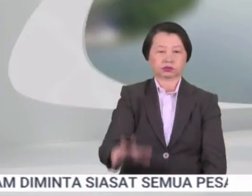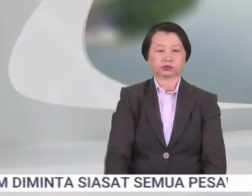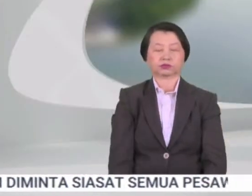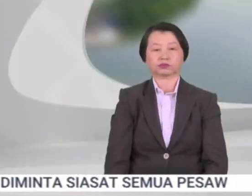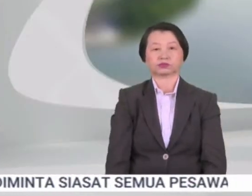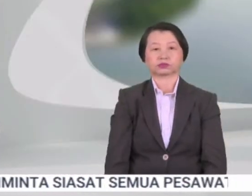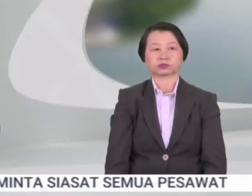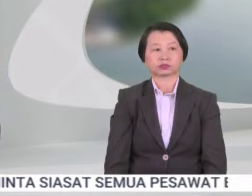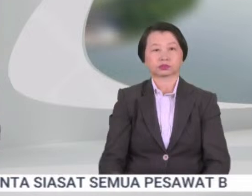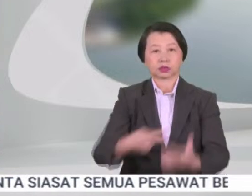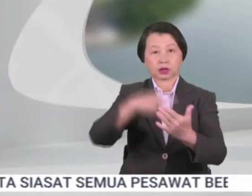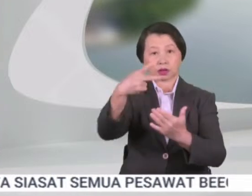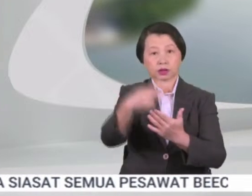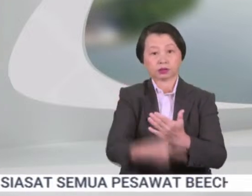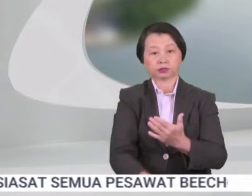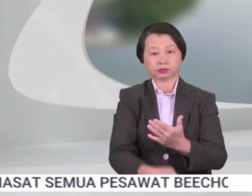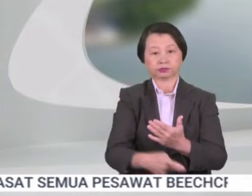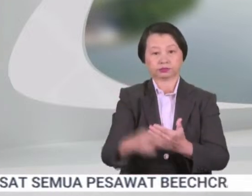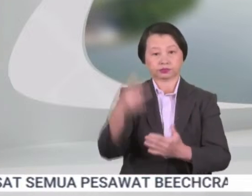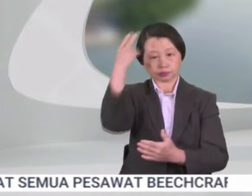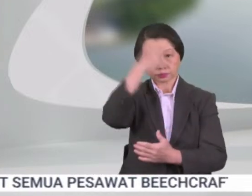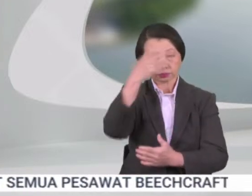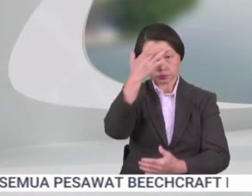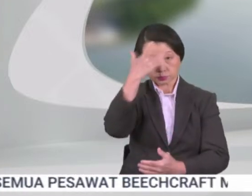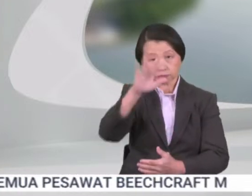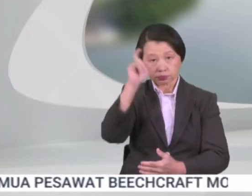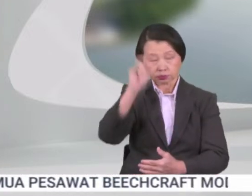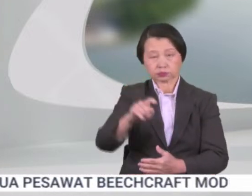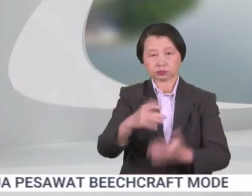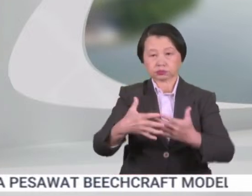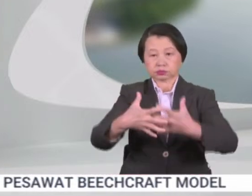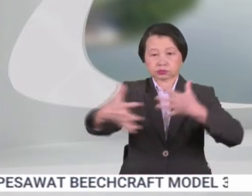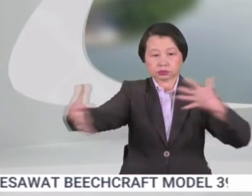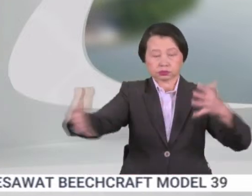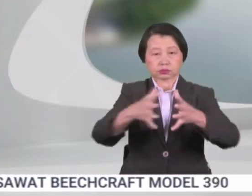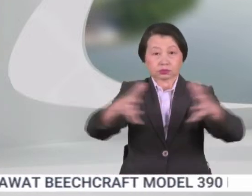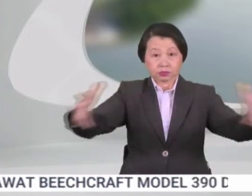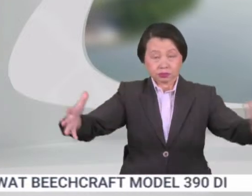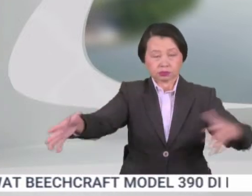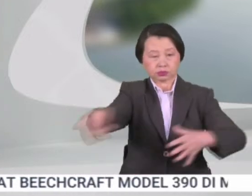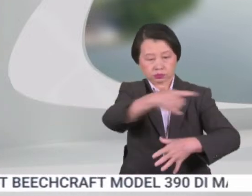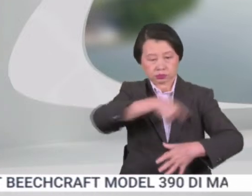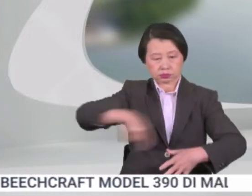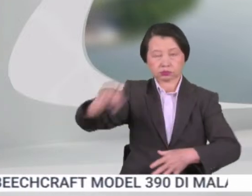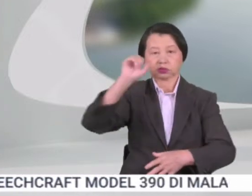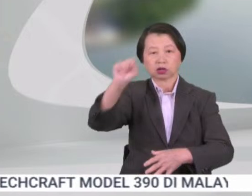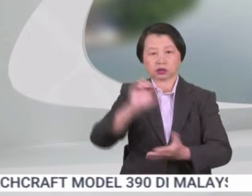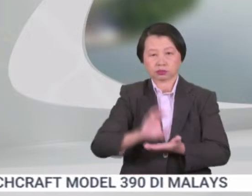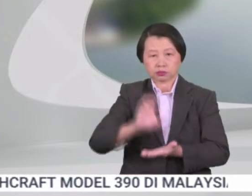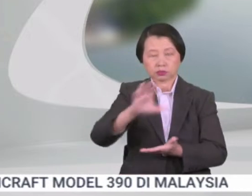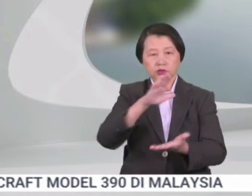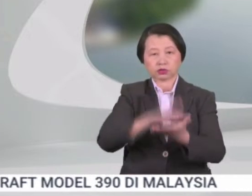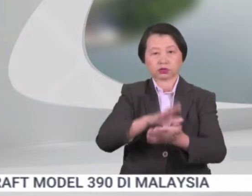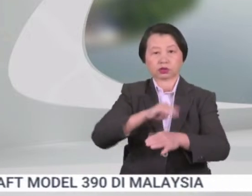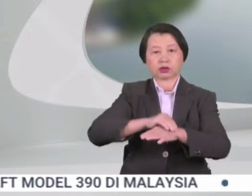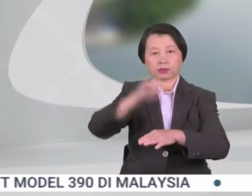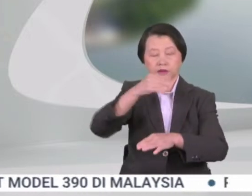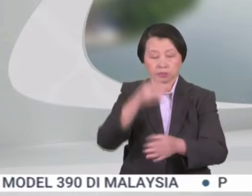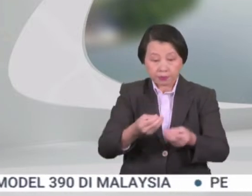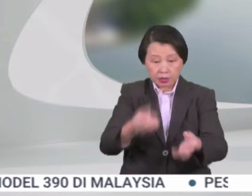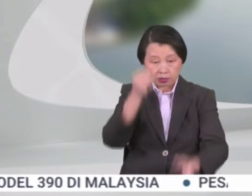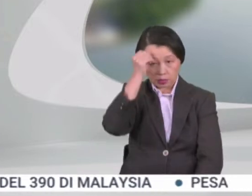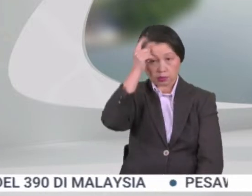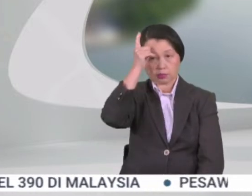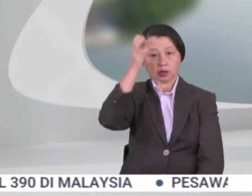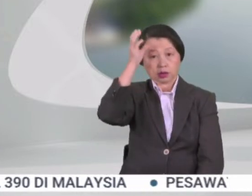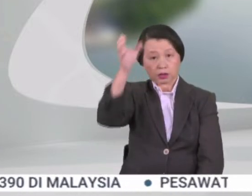2023 program simulasi Haji cilik wajar diperluaskan di seluruh Sabah termasuk melibatkan pelajar sekolah menengah bagi memberi kefahaman